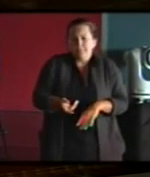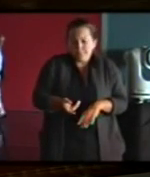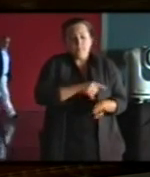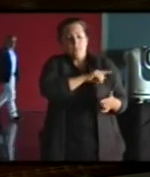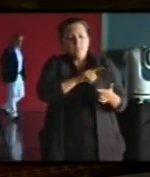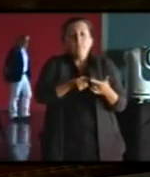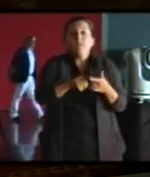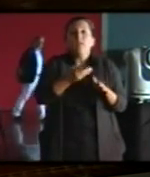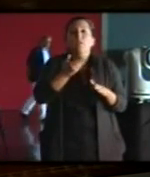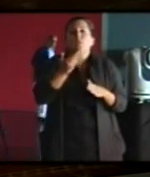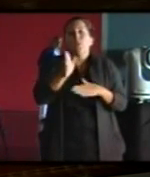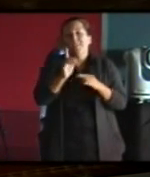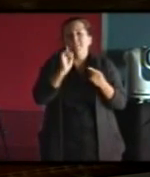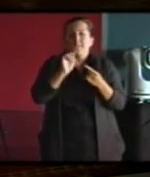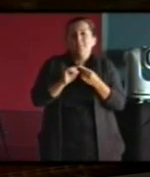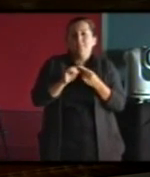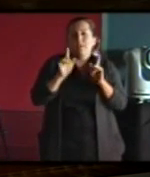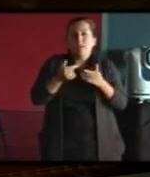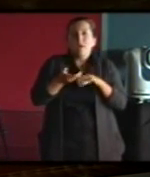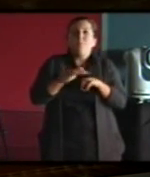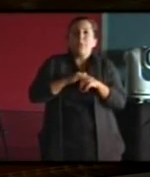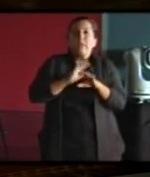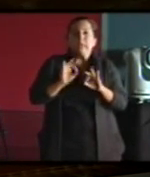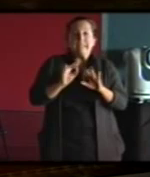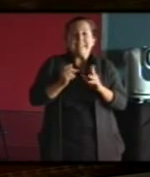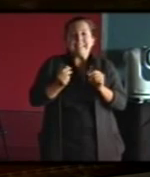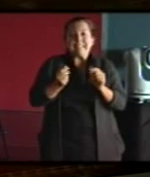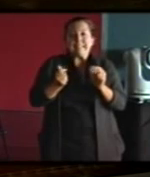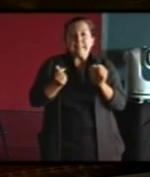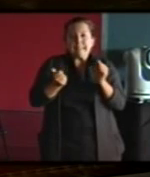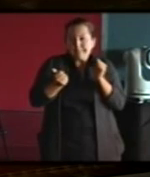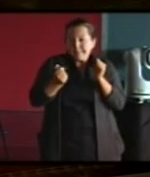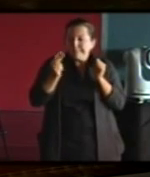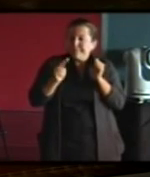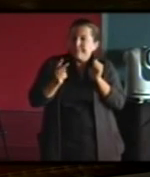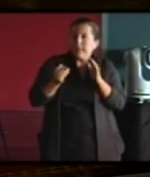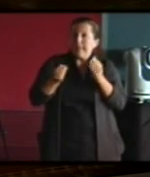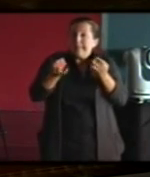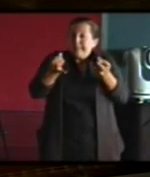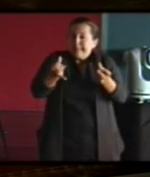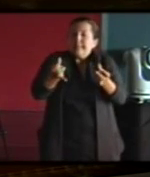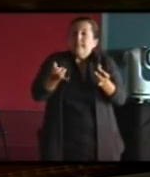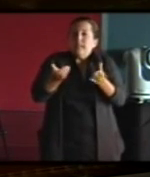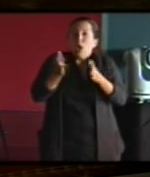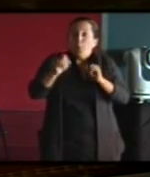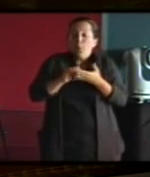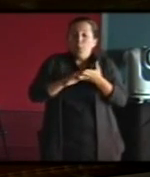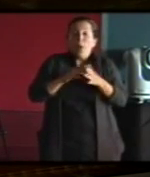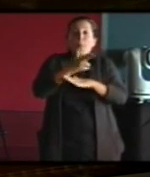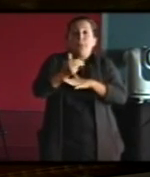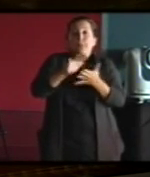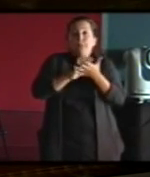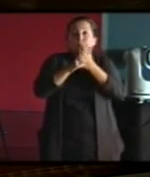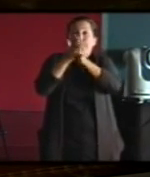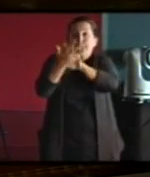Également, un des sujets, mais qui n'est pas très politiquement correct, c'est que on arrivera à faire de la transformation,